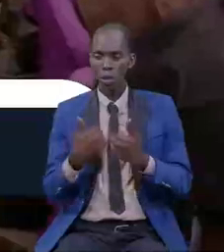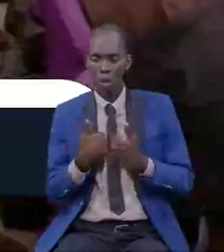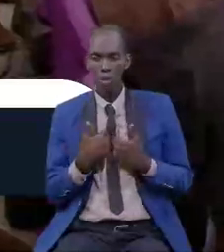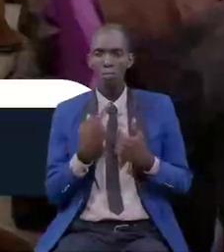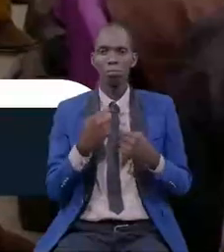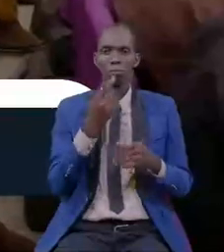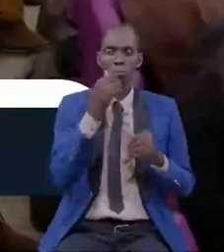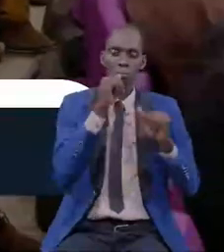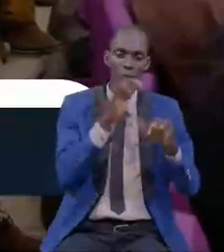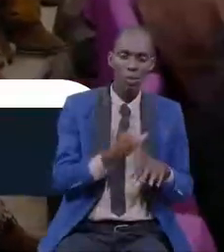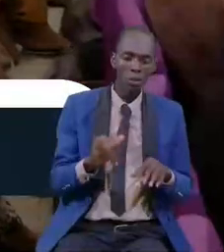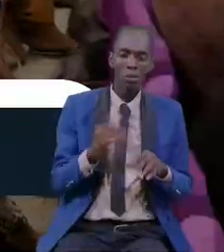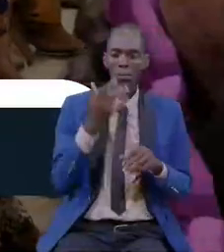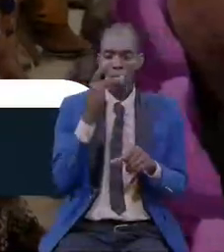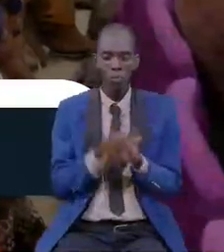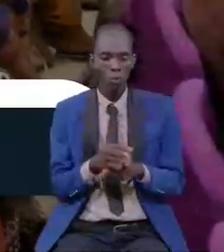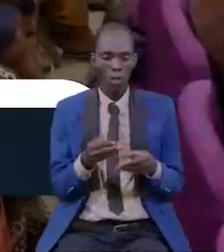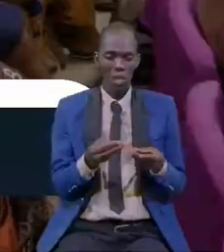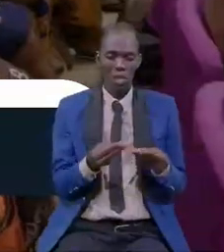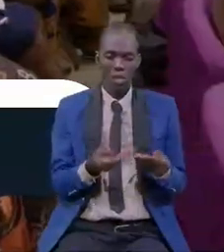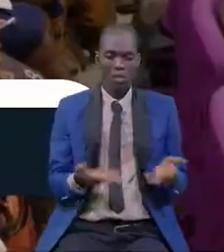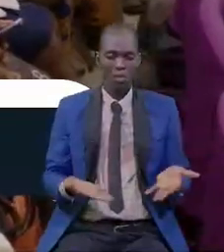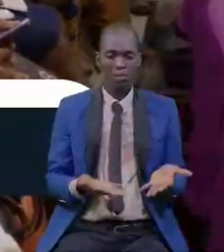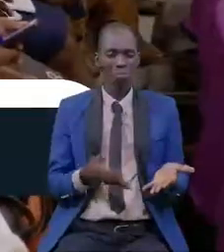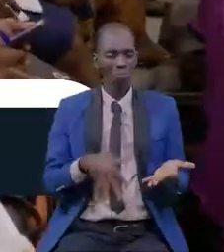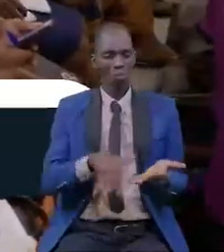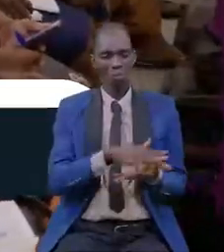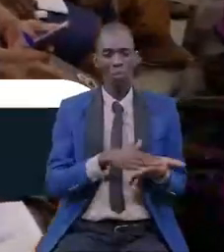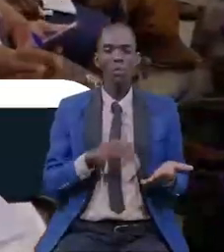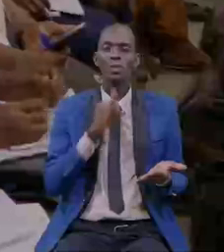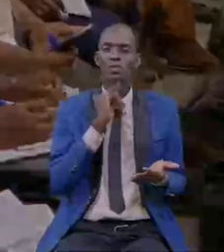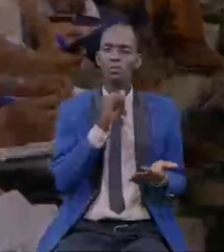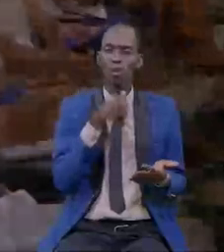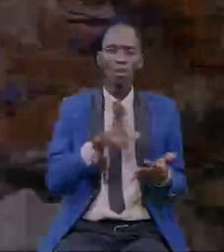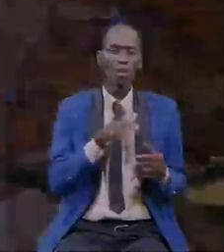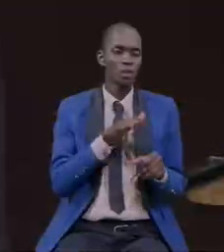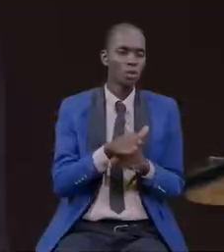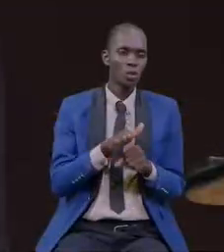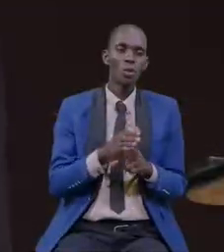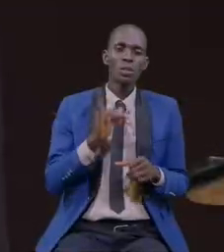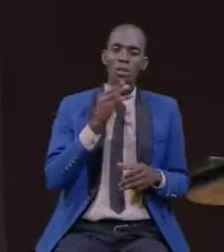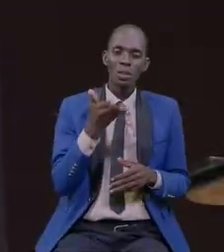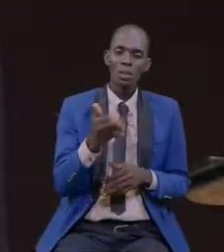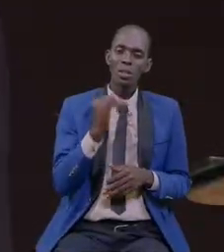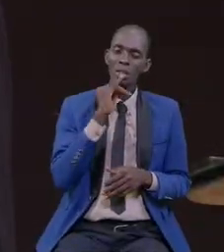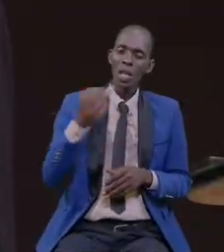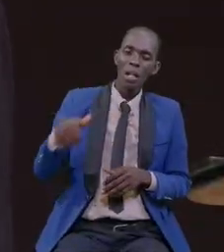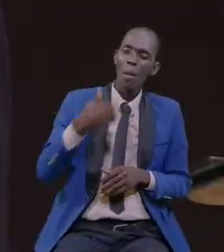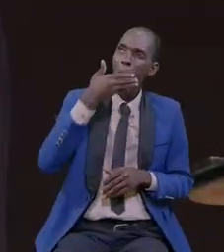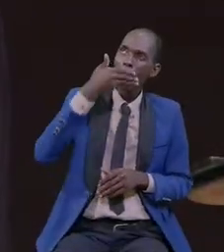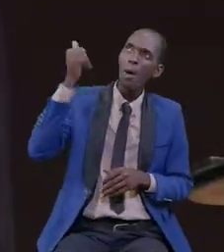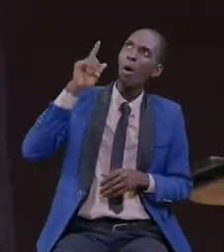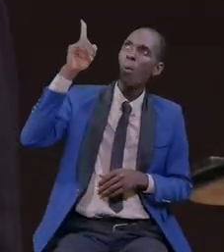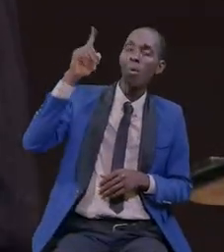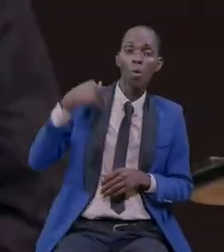les tous les plaisirs tout ce qui est ici sur la terre il y a une choses meilleur et nous n'allons pas géopadiser notre chance